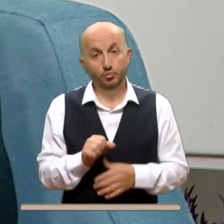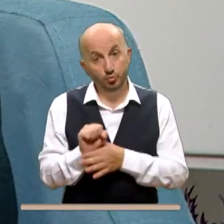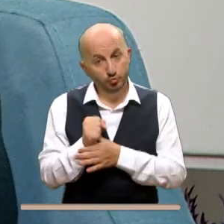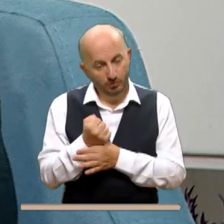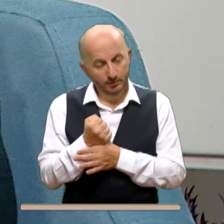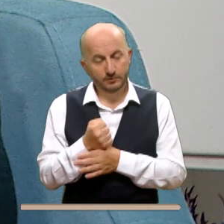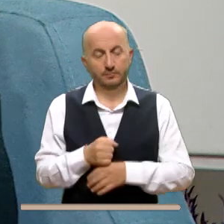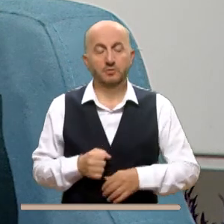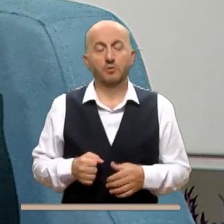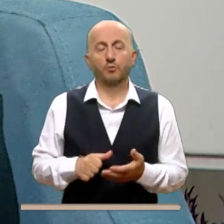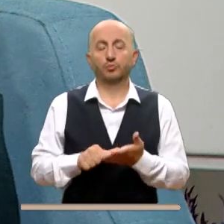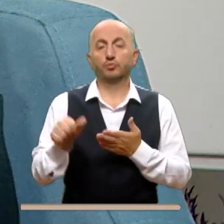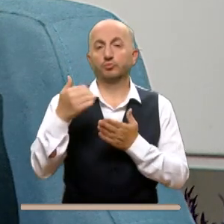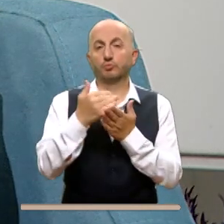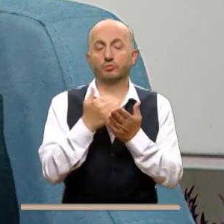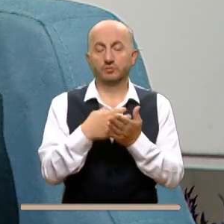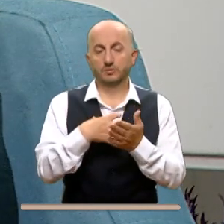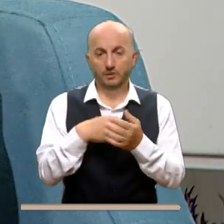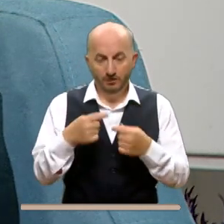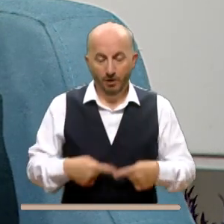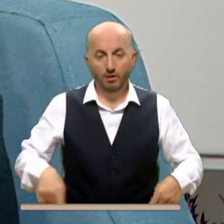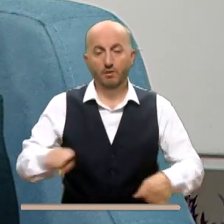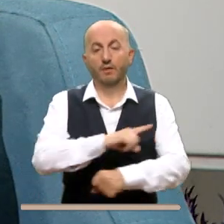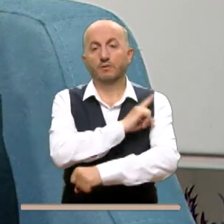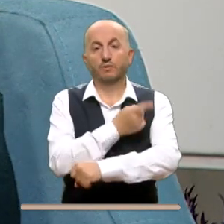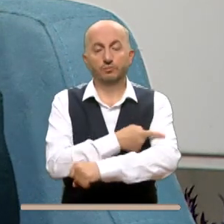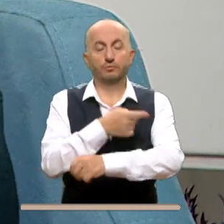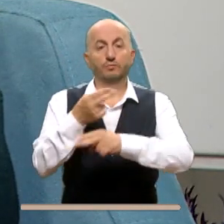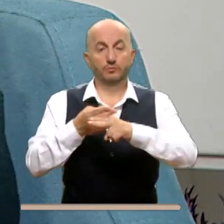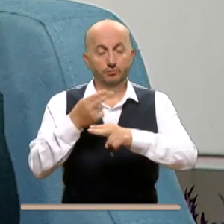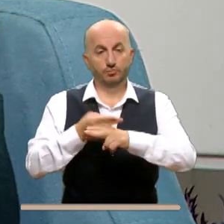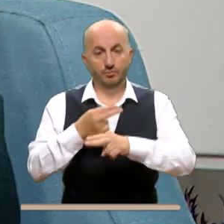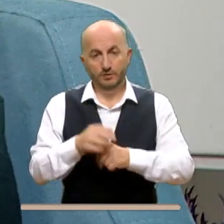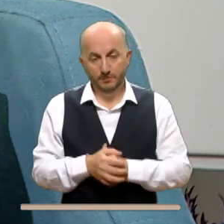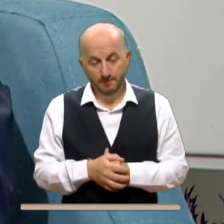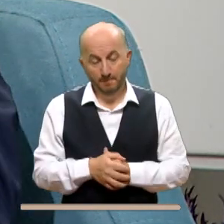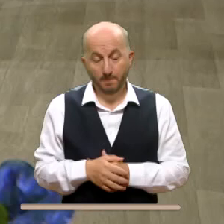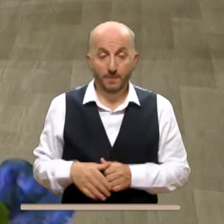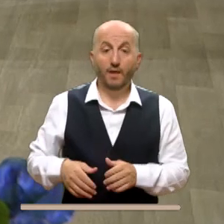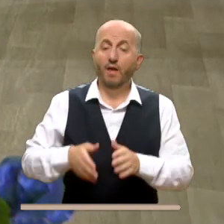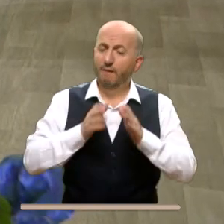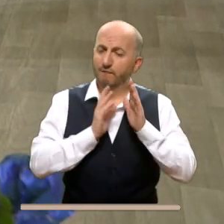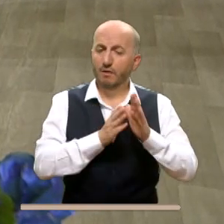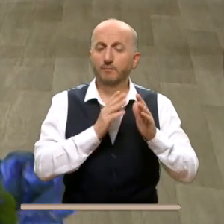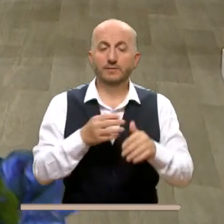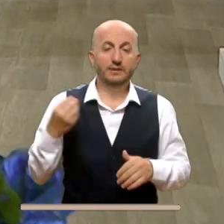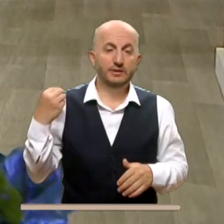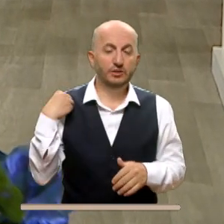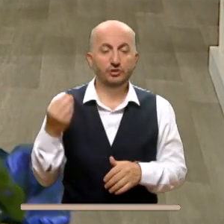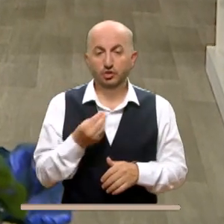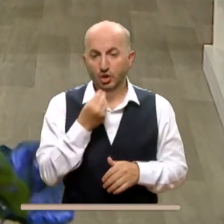Bütün programlarımızda kendi alanlarında güçlü, efendim tecrübeli, sonra devamlı taze kan, yeni